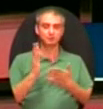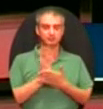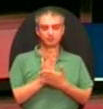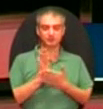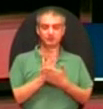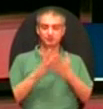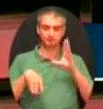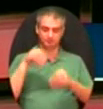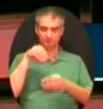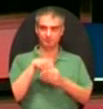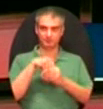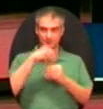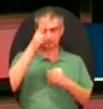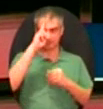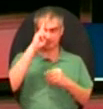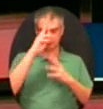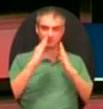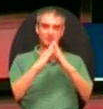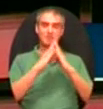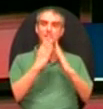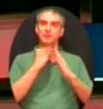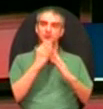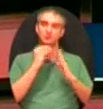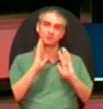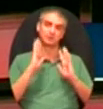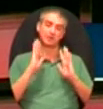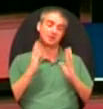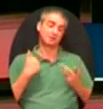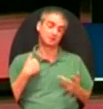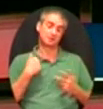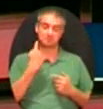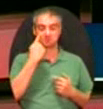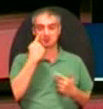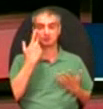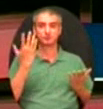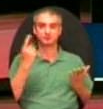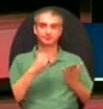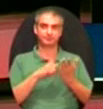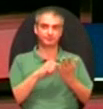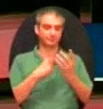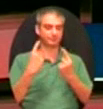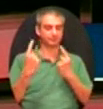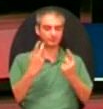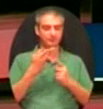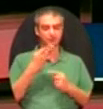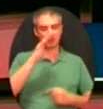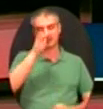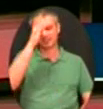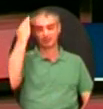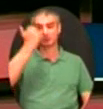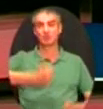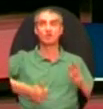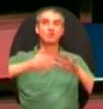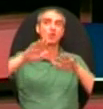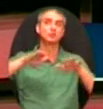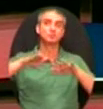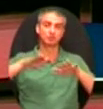מכינים את הפריימריז בליכוד ובבית היהודי, ככה אני מתרשם, ולכן כל אחד נהיה יותר קיצוני, וראש